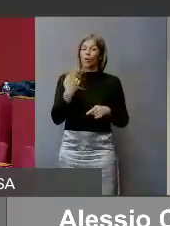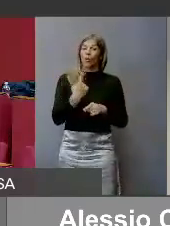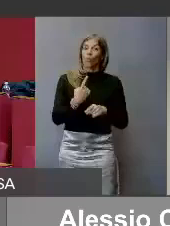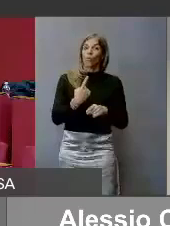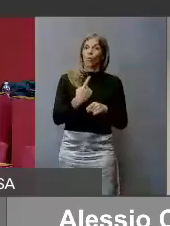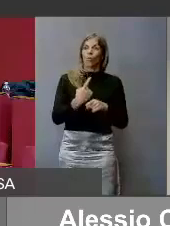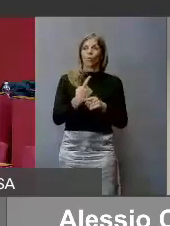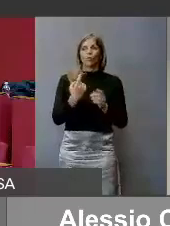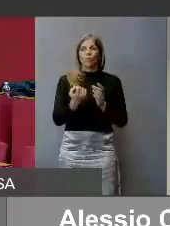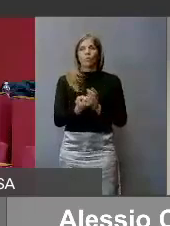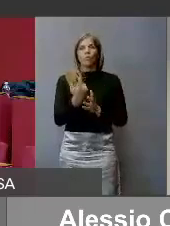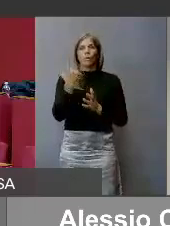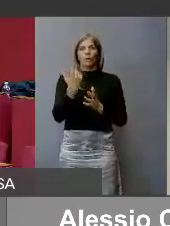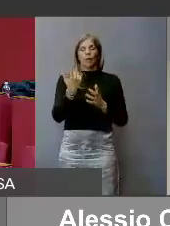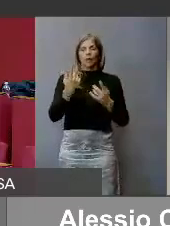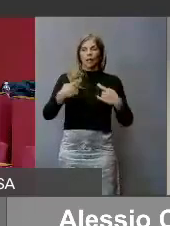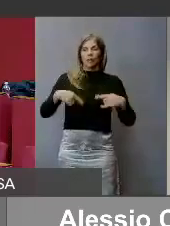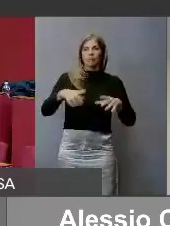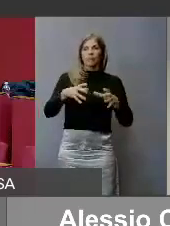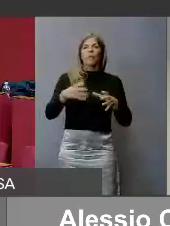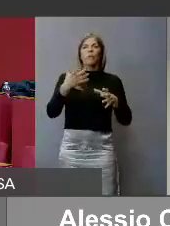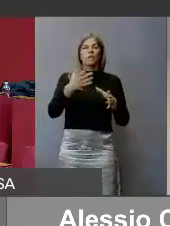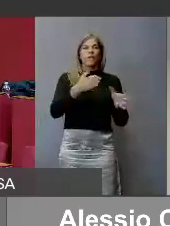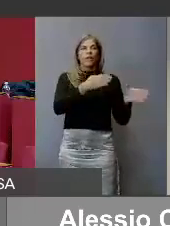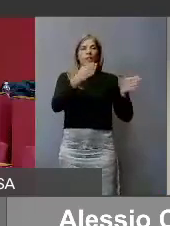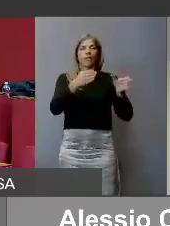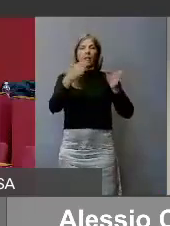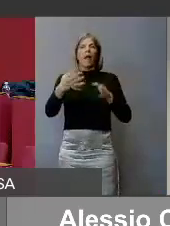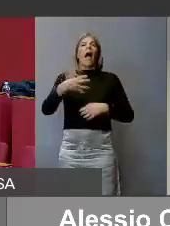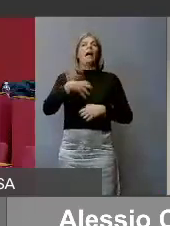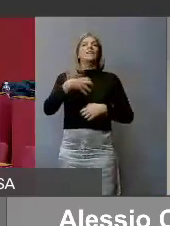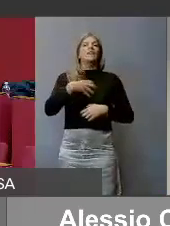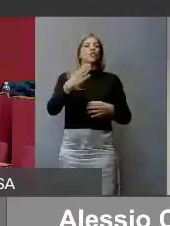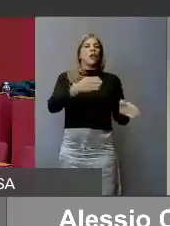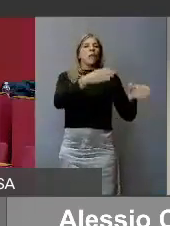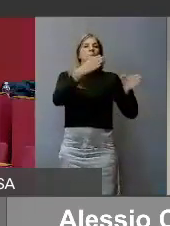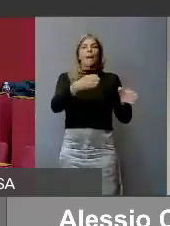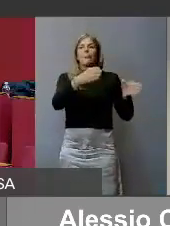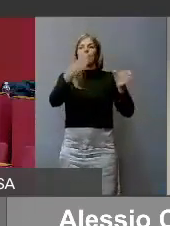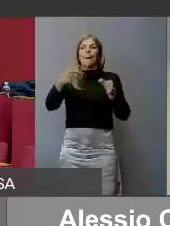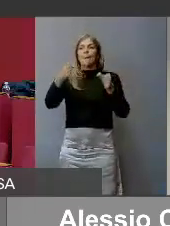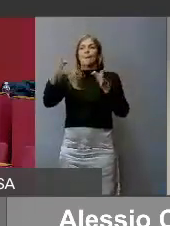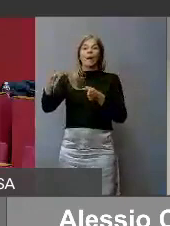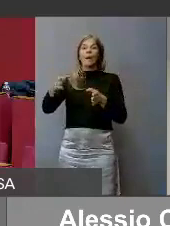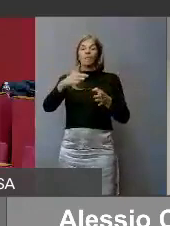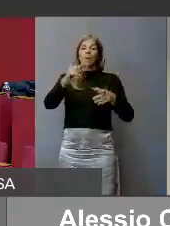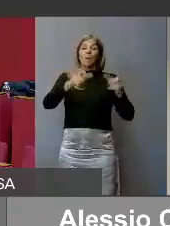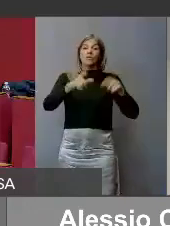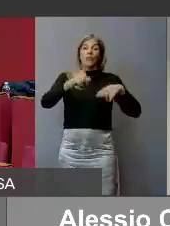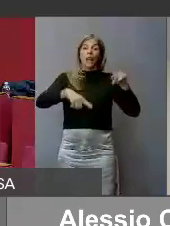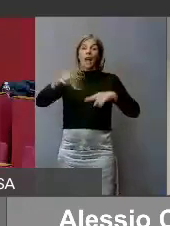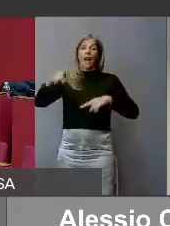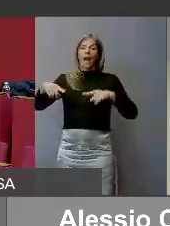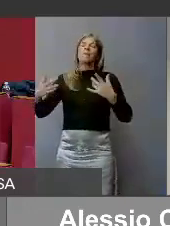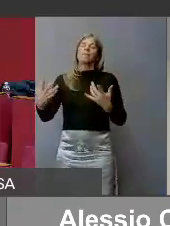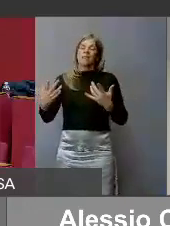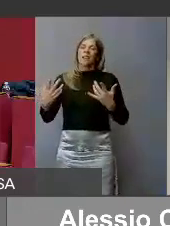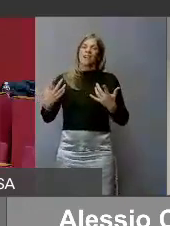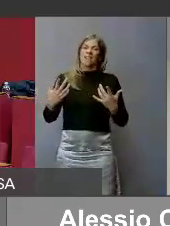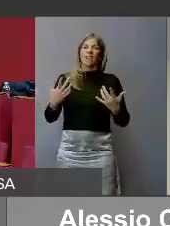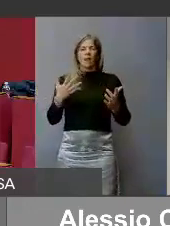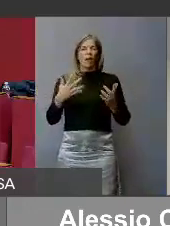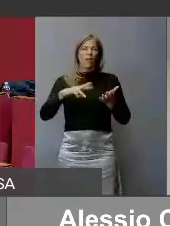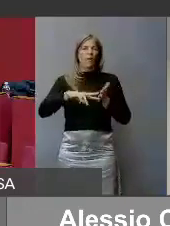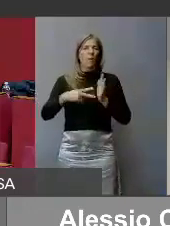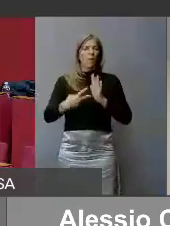importante prima di lei se ne occupava l'assessore campora che l'osservatorio si convocasse con un maggiore frequenza ritengo che la